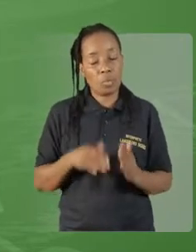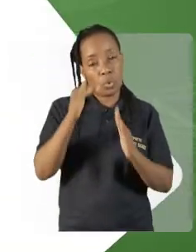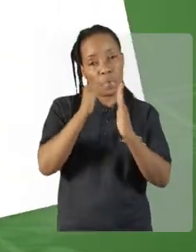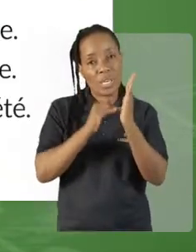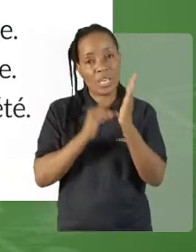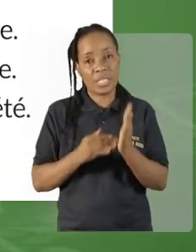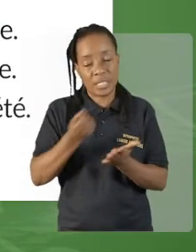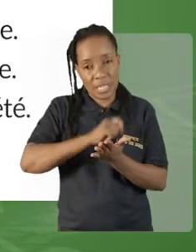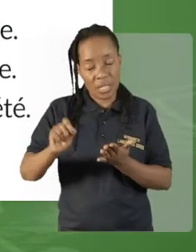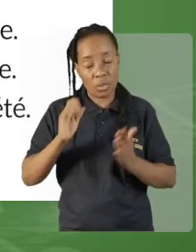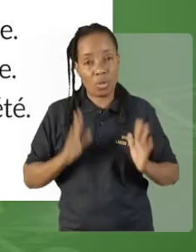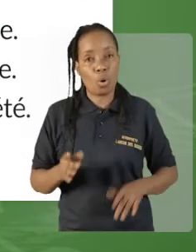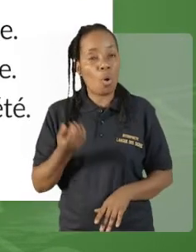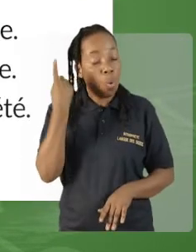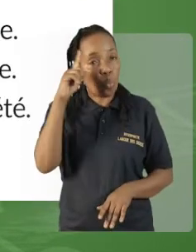leçon.